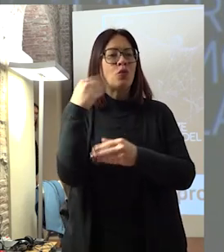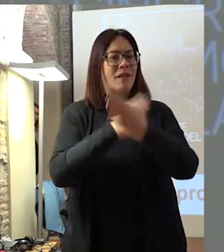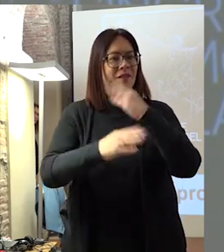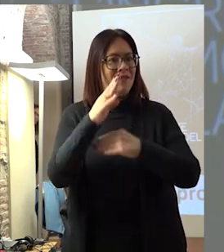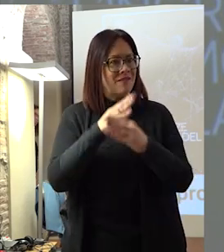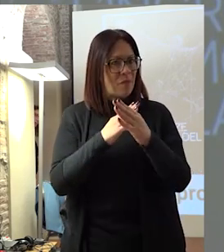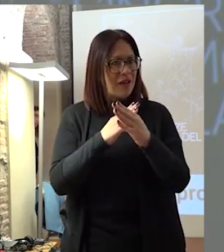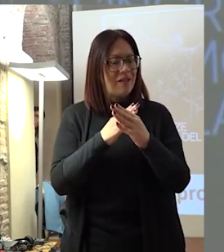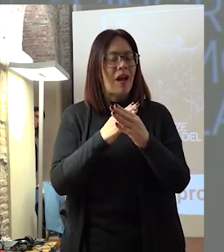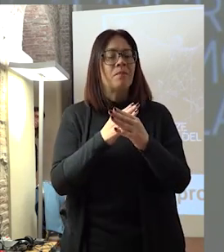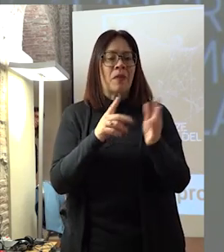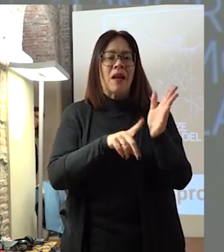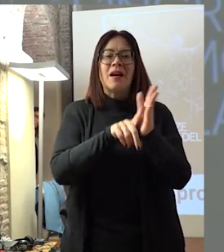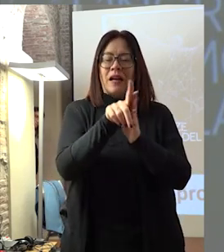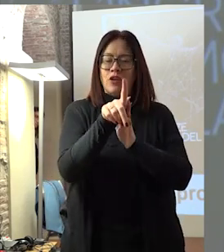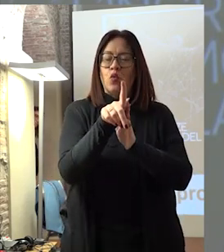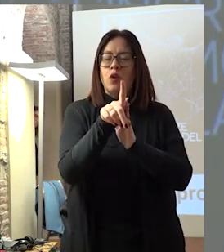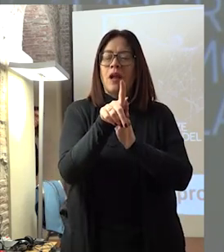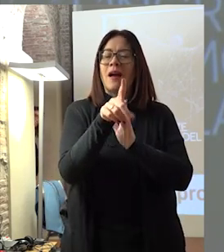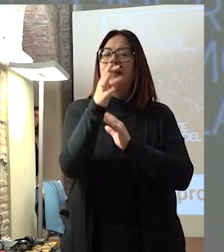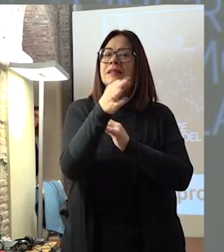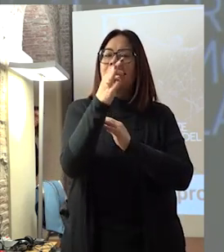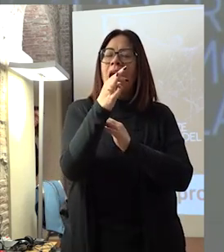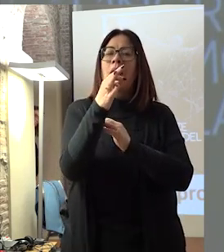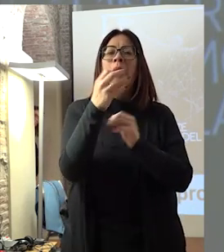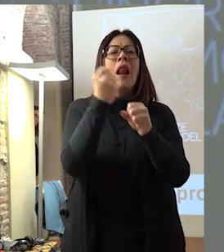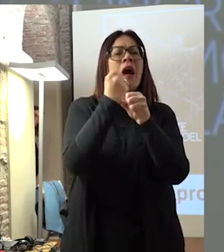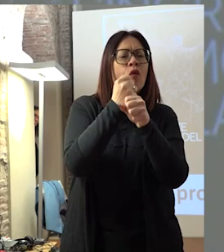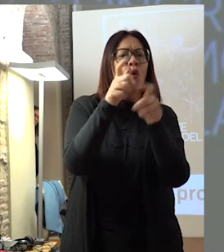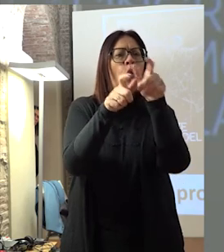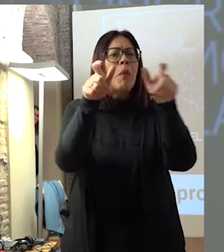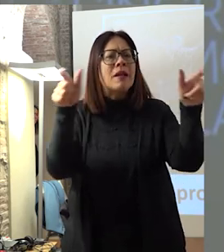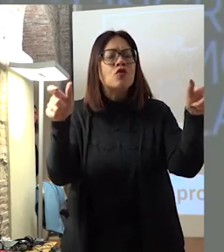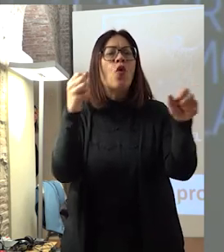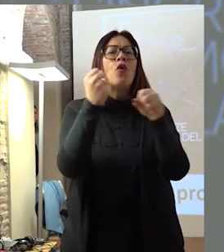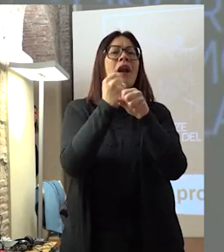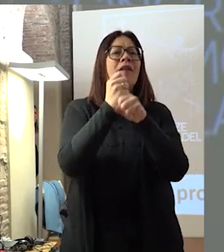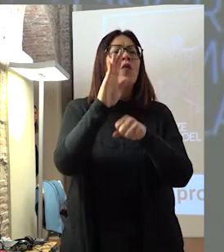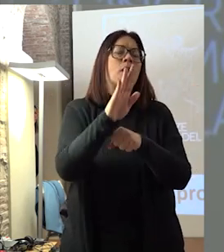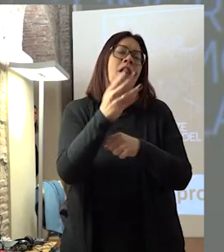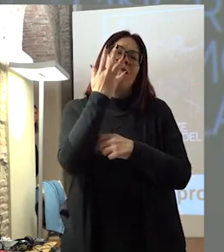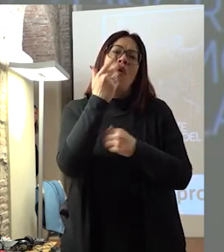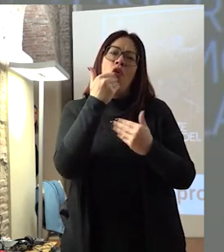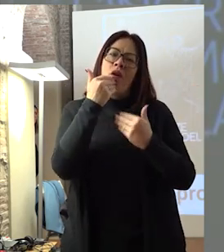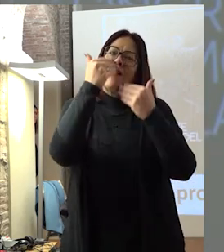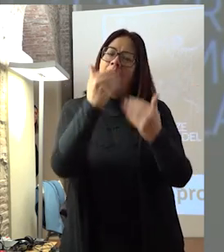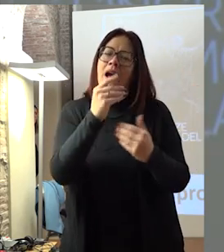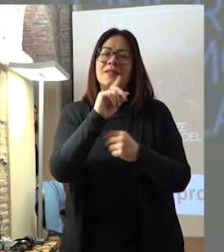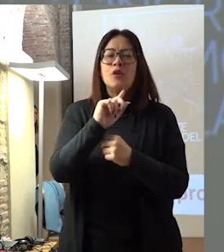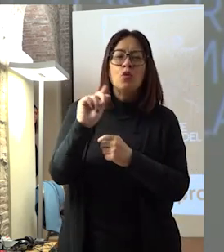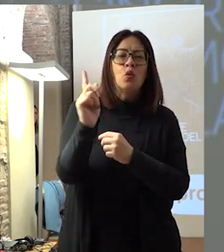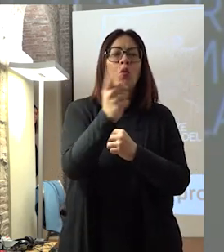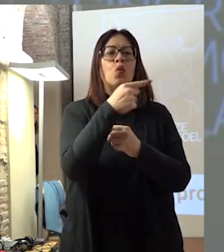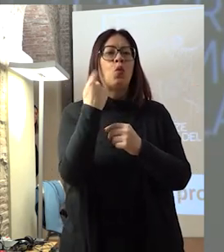che questi risultati passano sempre dall'opera delle persone, dalla loro grandezza, quindi ci tengo a ringraziare tutte